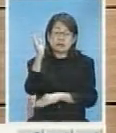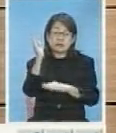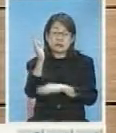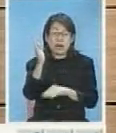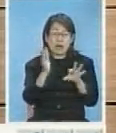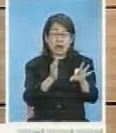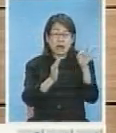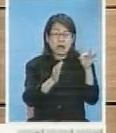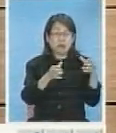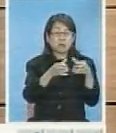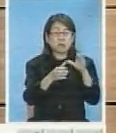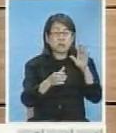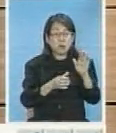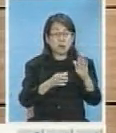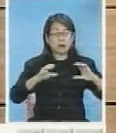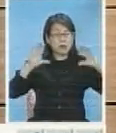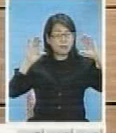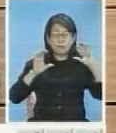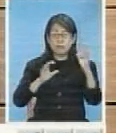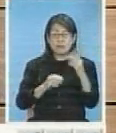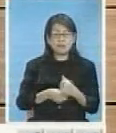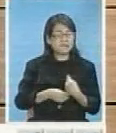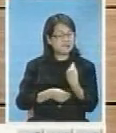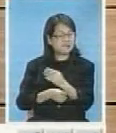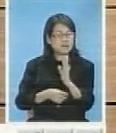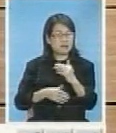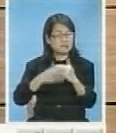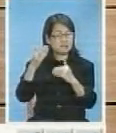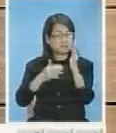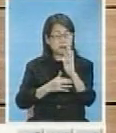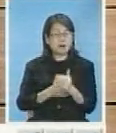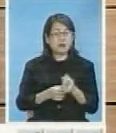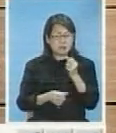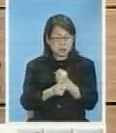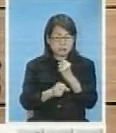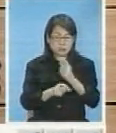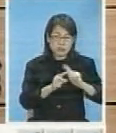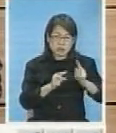านจะไม่พัฒนาการทำหน้าที่ต่างๆอย่าสองมาตรฐานต้